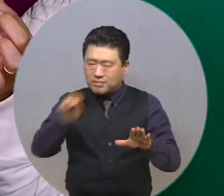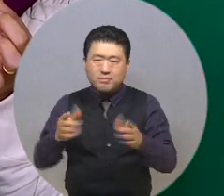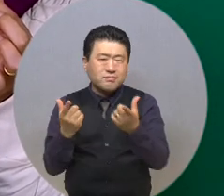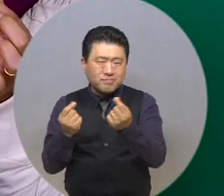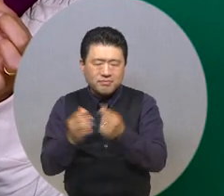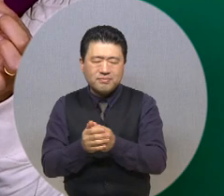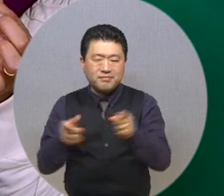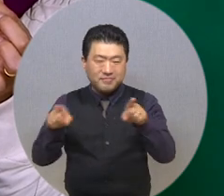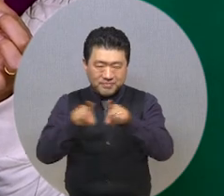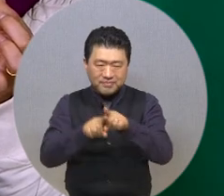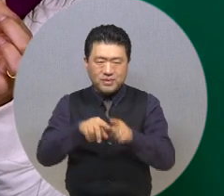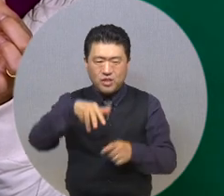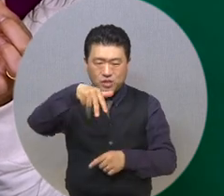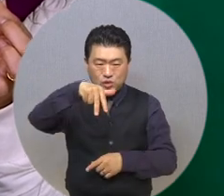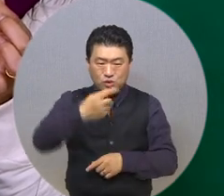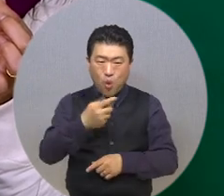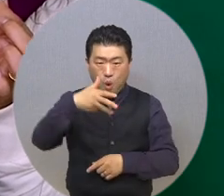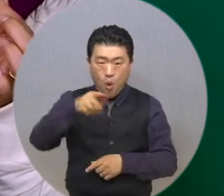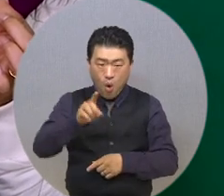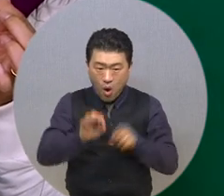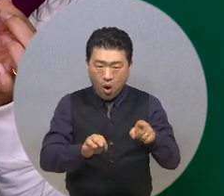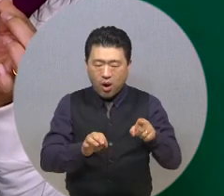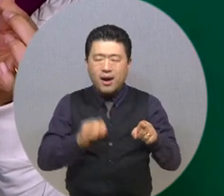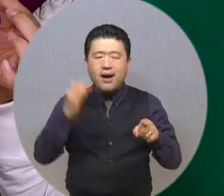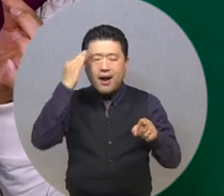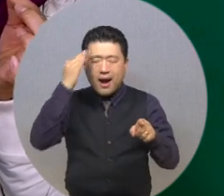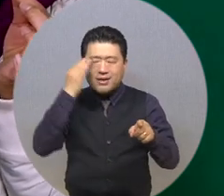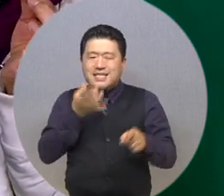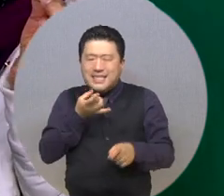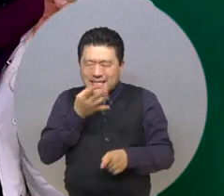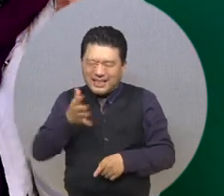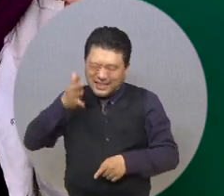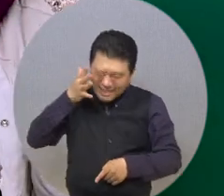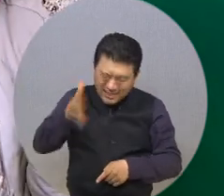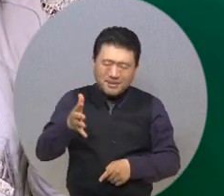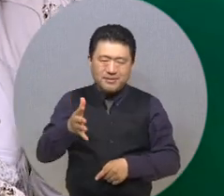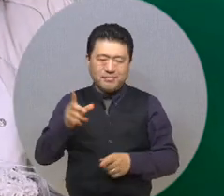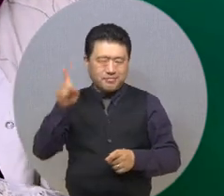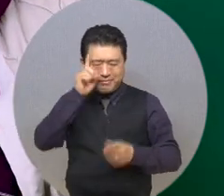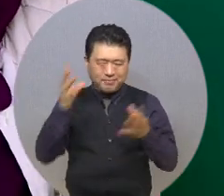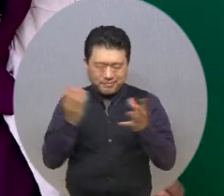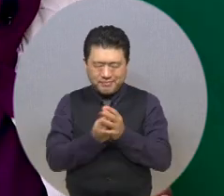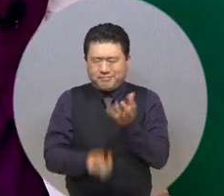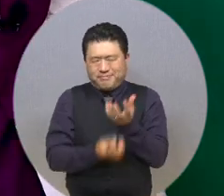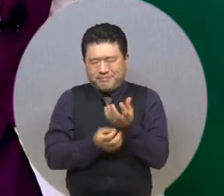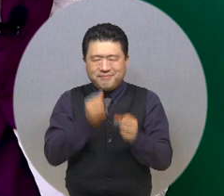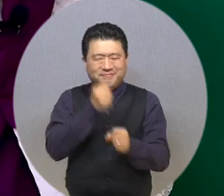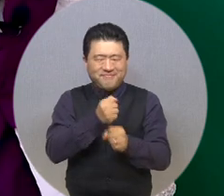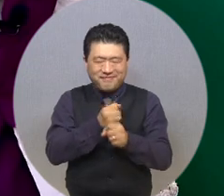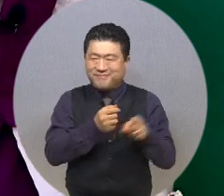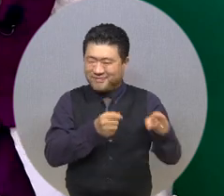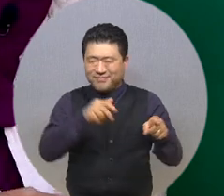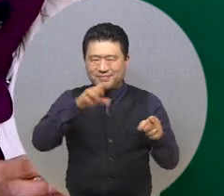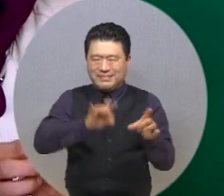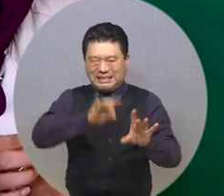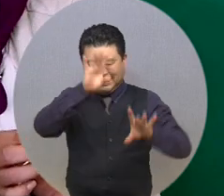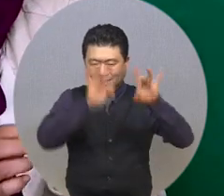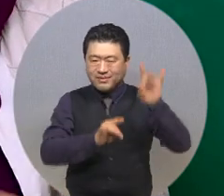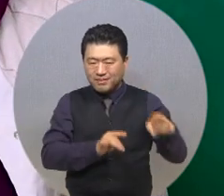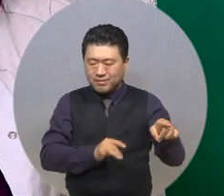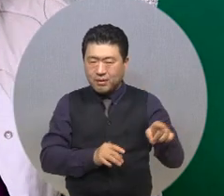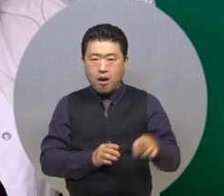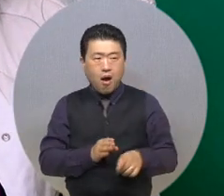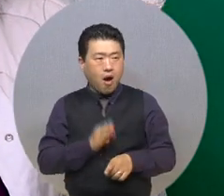이 조청이 좀 들어가 있는데 이것도 국내산 쌀로. 쌀. 예, 조청을 만든. 이야. 이거